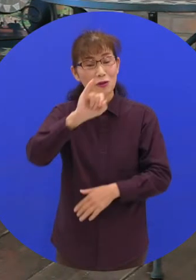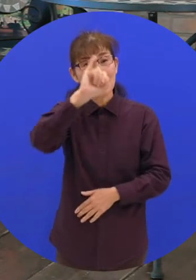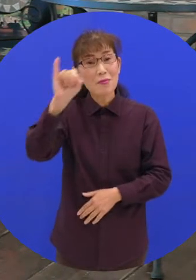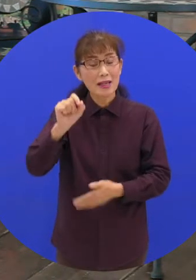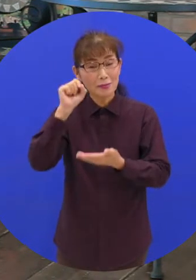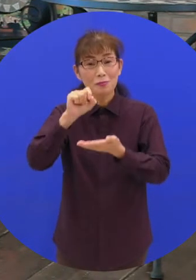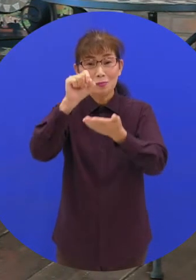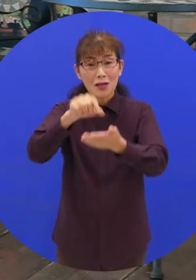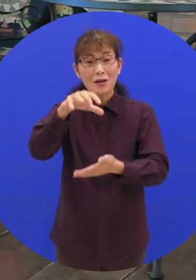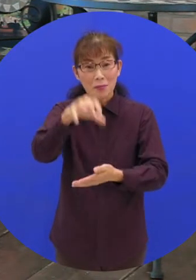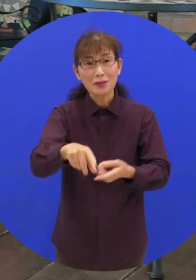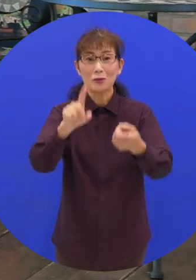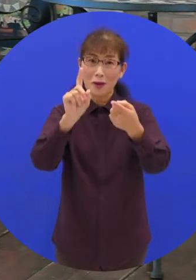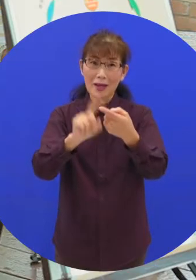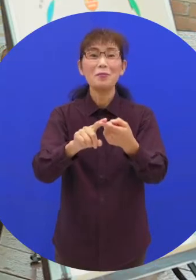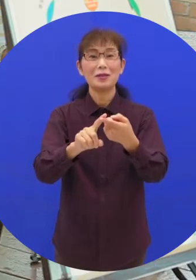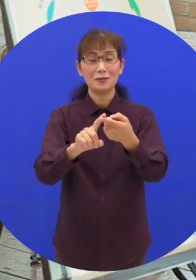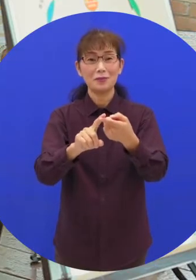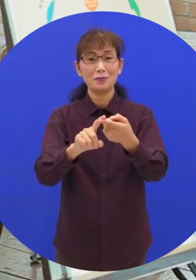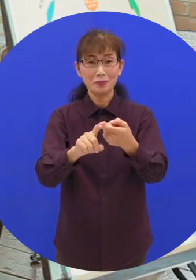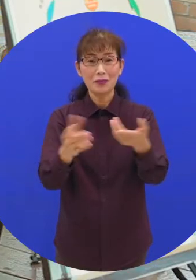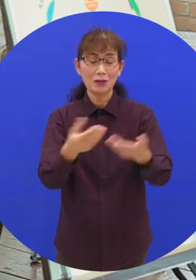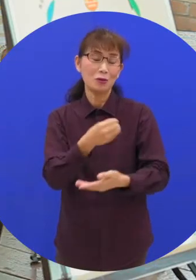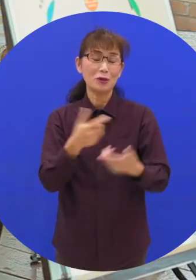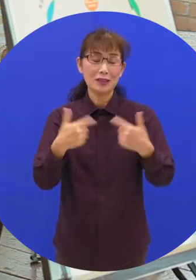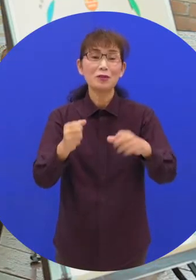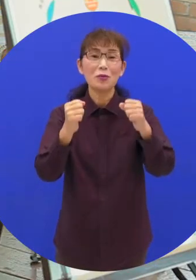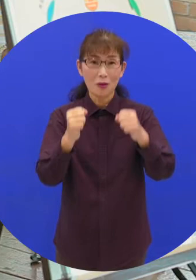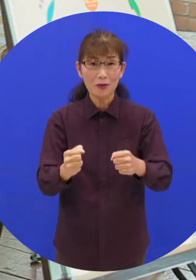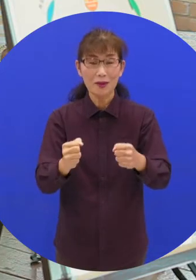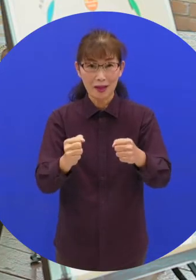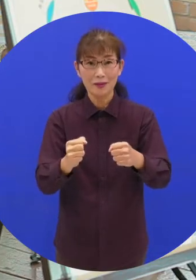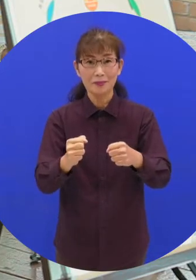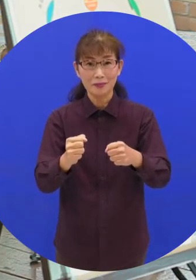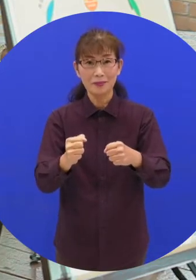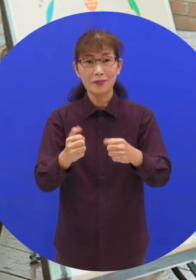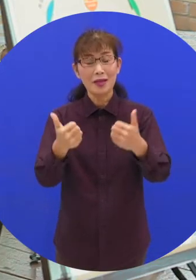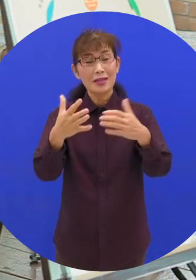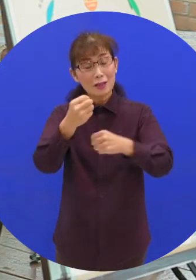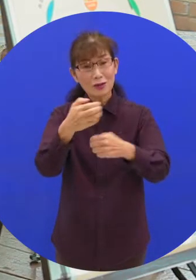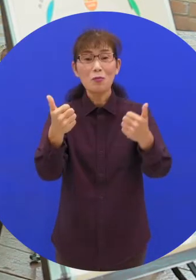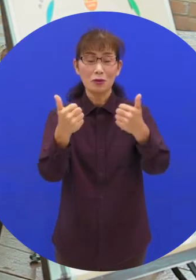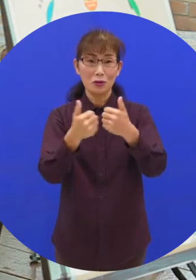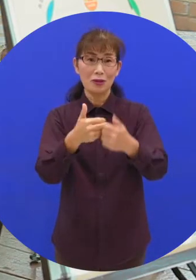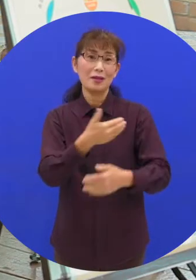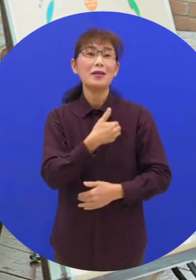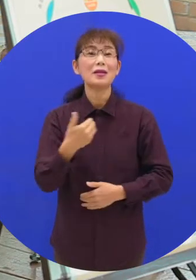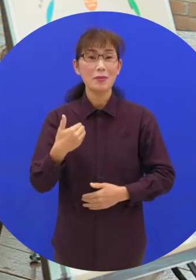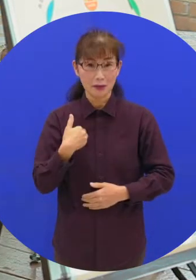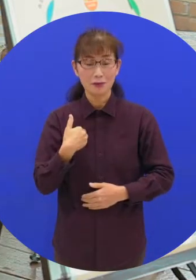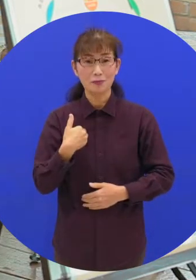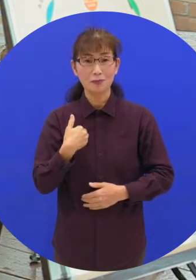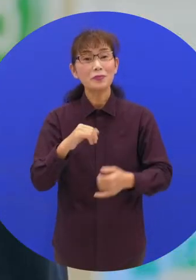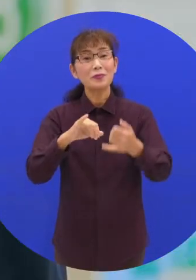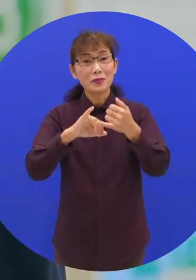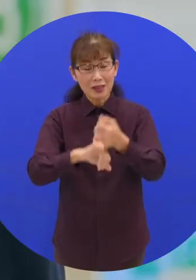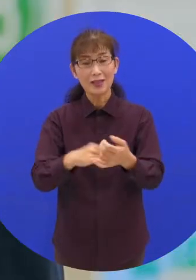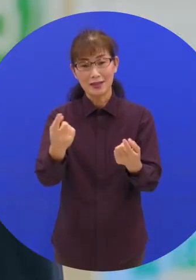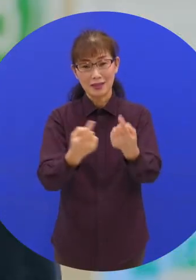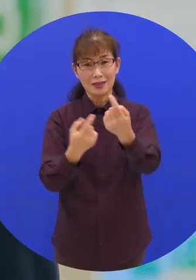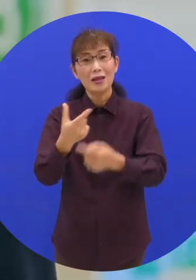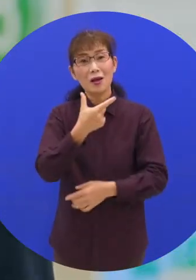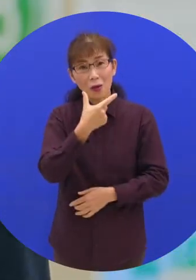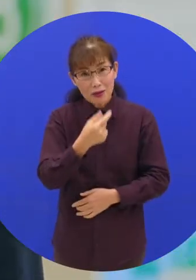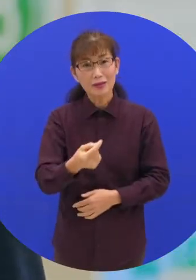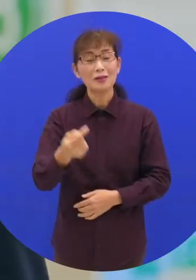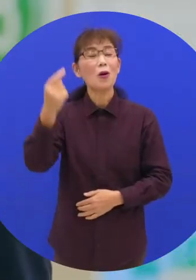伝える絶好の場所だと思います。職員が常駐しワンストップで随時相談を受け付けていますので、ぜひ多くの皆